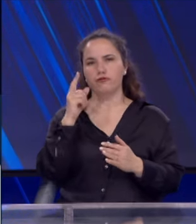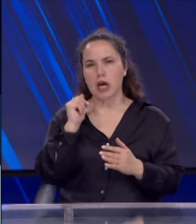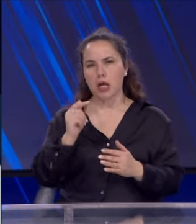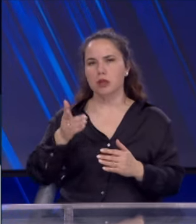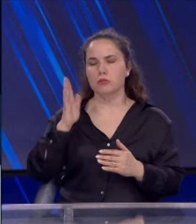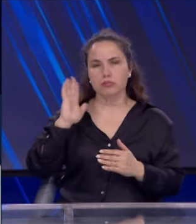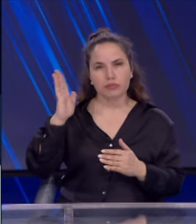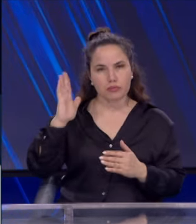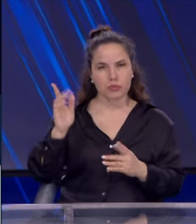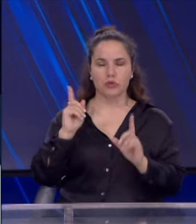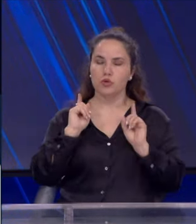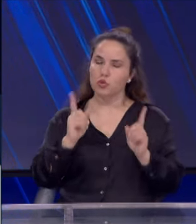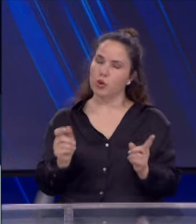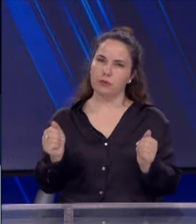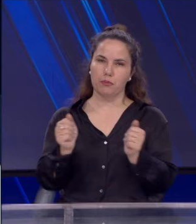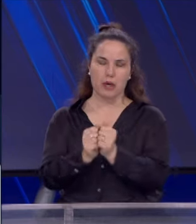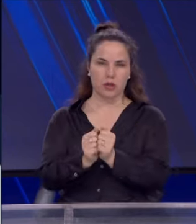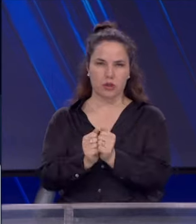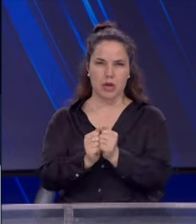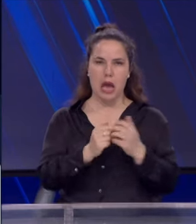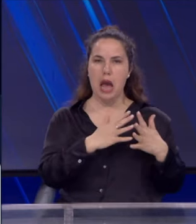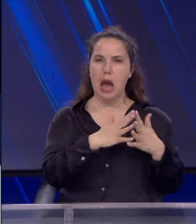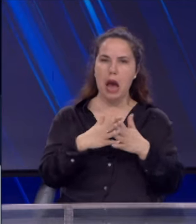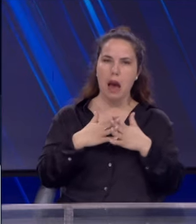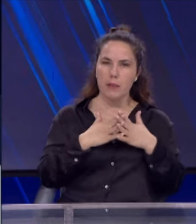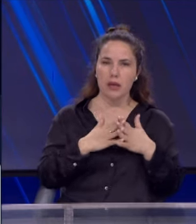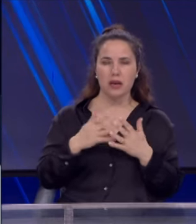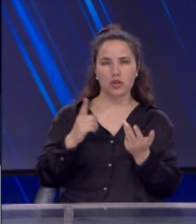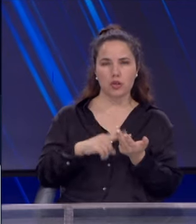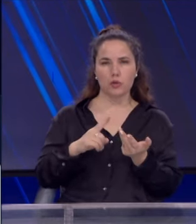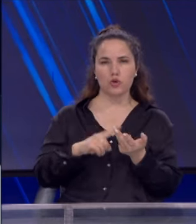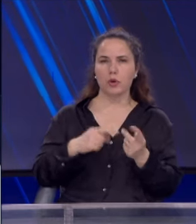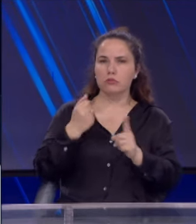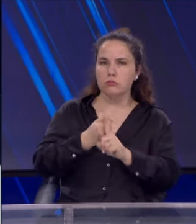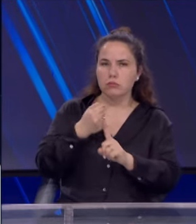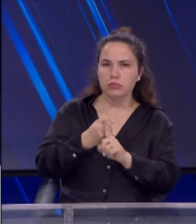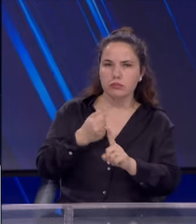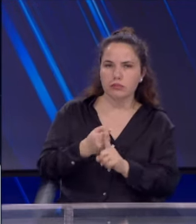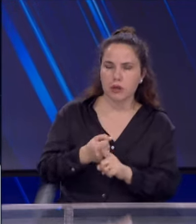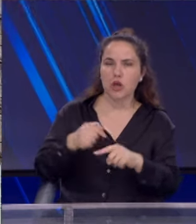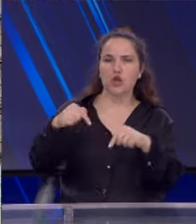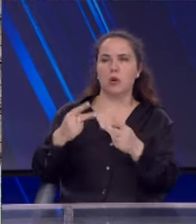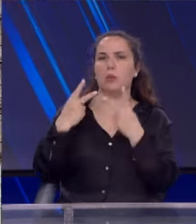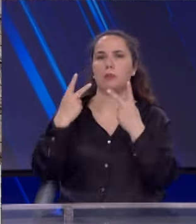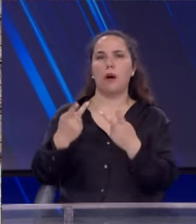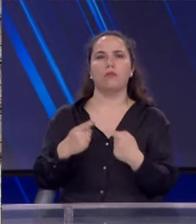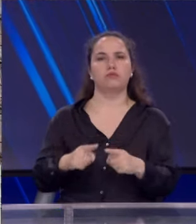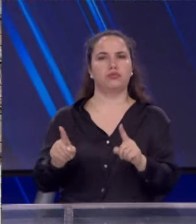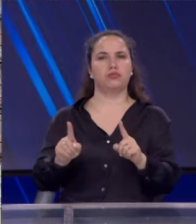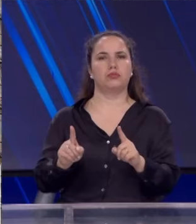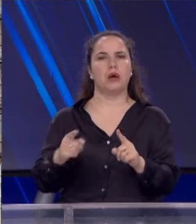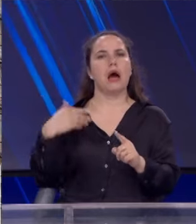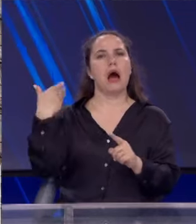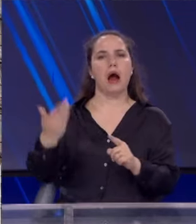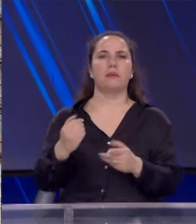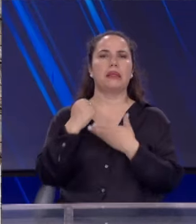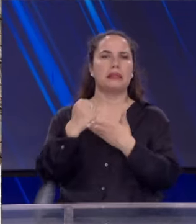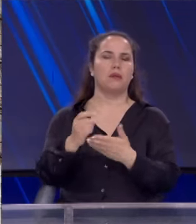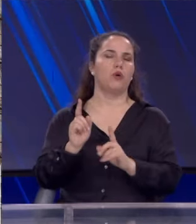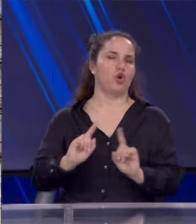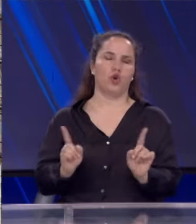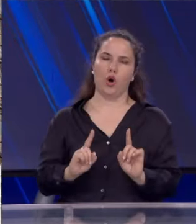kufizojnë opsionet që Shtetet e Bashkuara të shërbejnë si avokuese efektive për Kosovën në arenën ndërkombëtare. Hovenier ka potencuar se